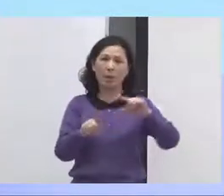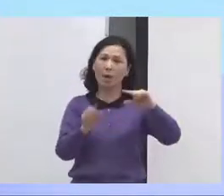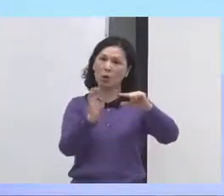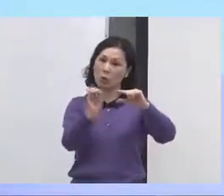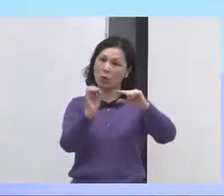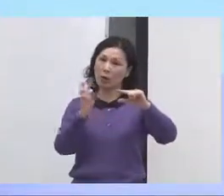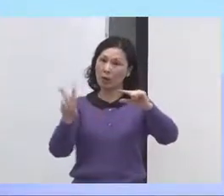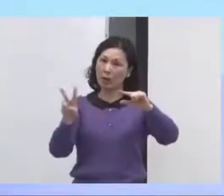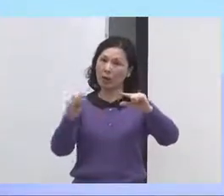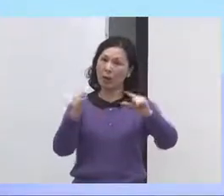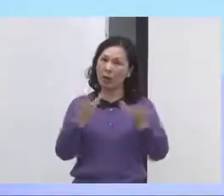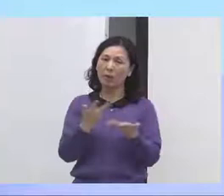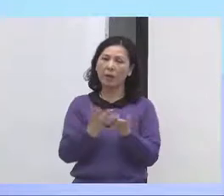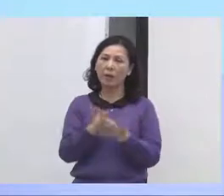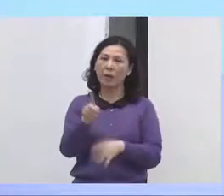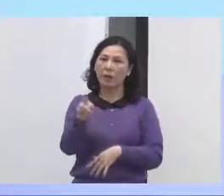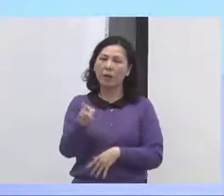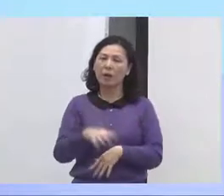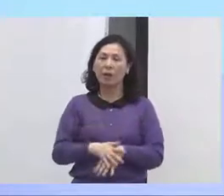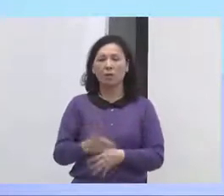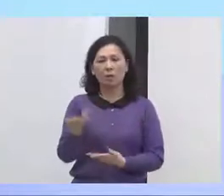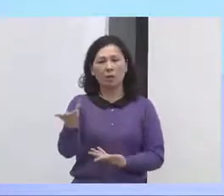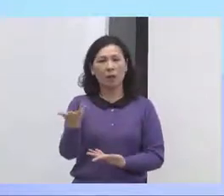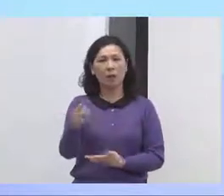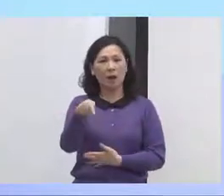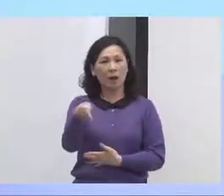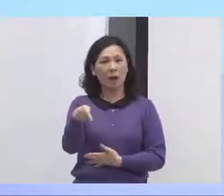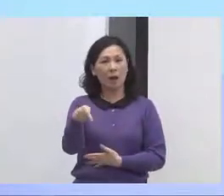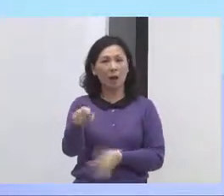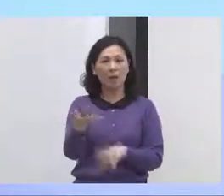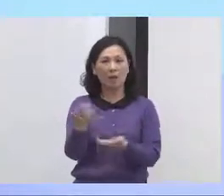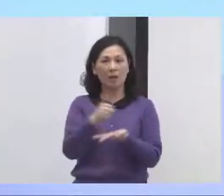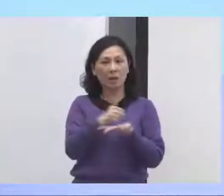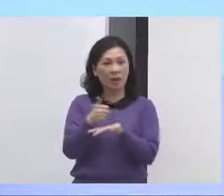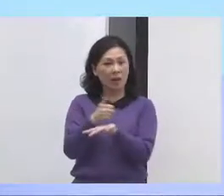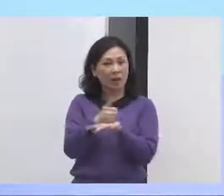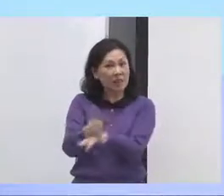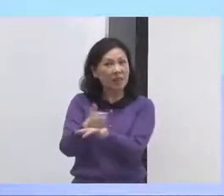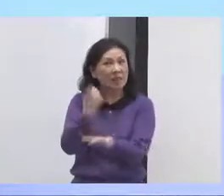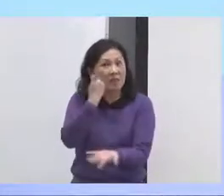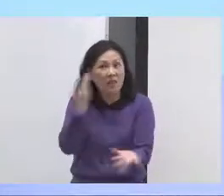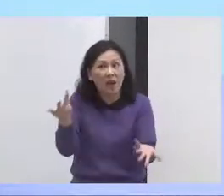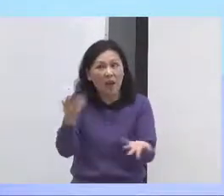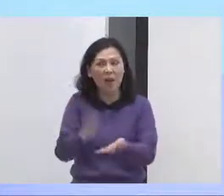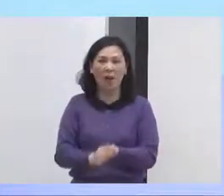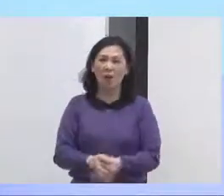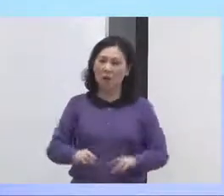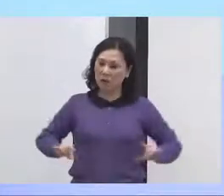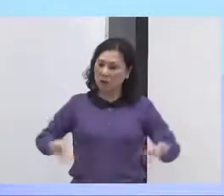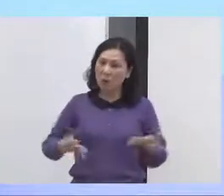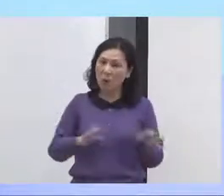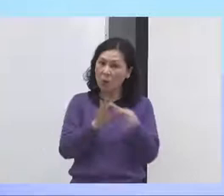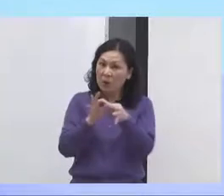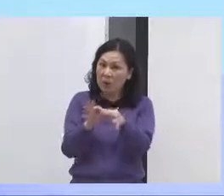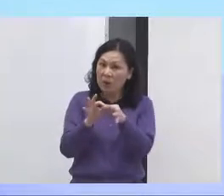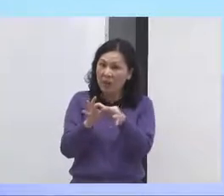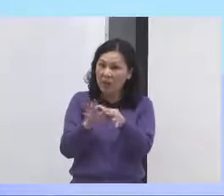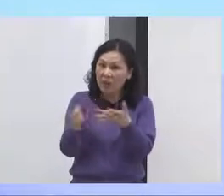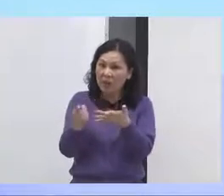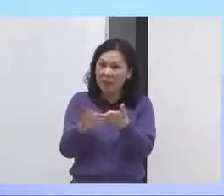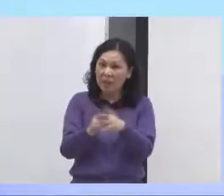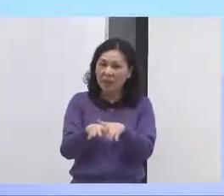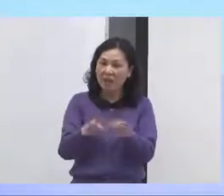些 funding 给谁， 嗯，对， 或者是邀请谁，或者是国际连接的 connection 要给